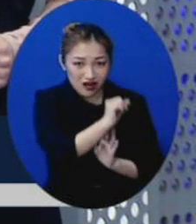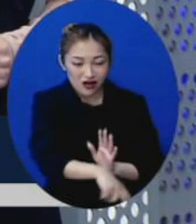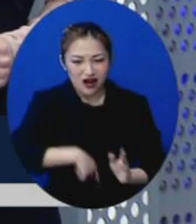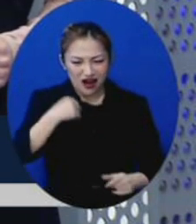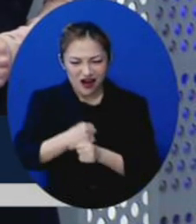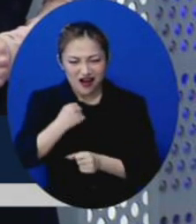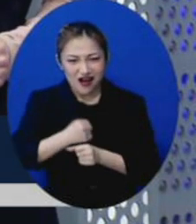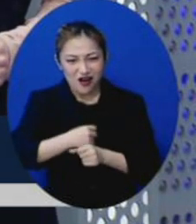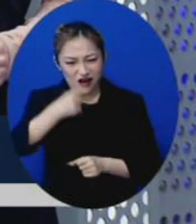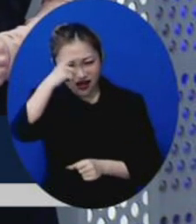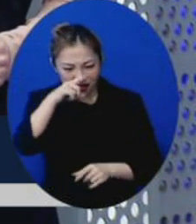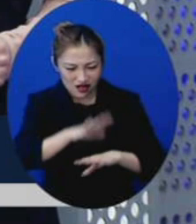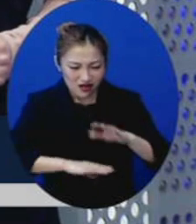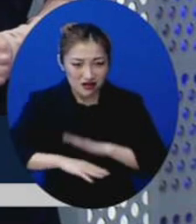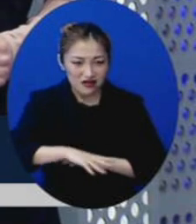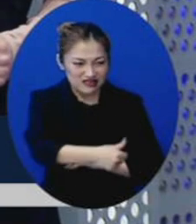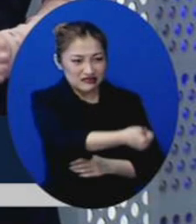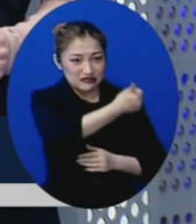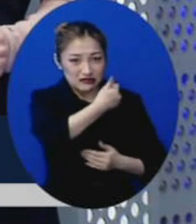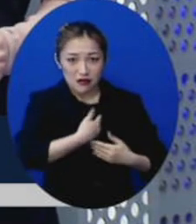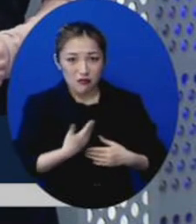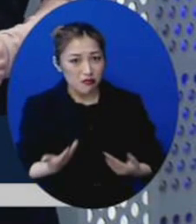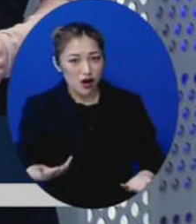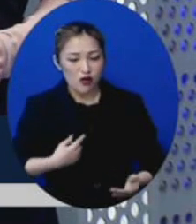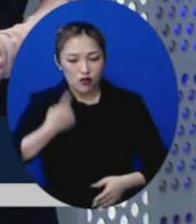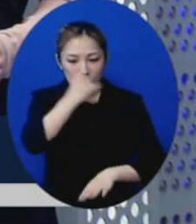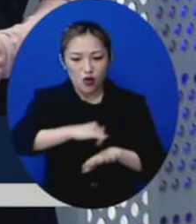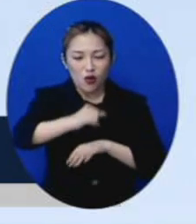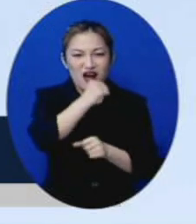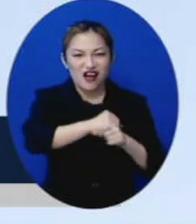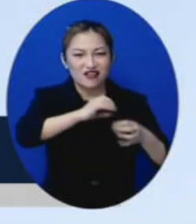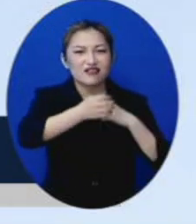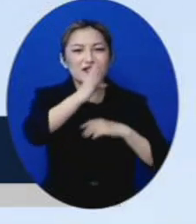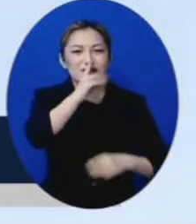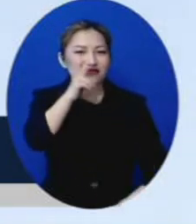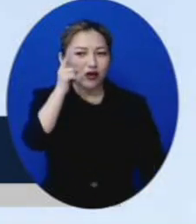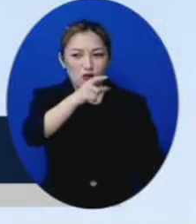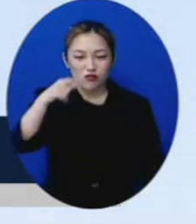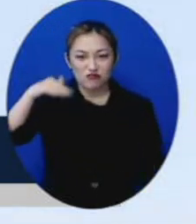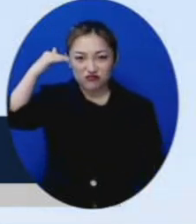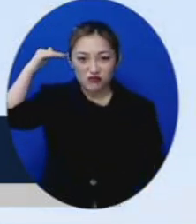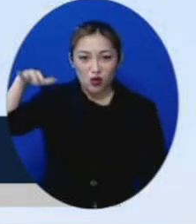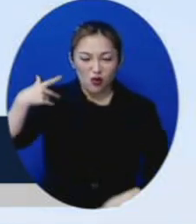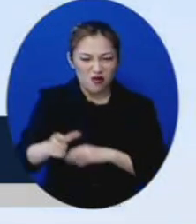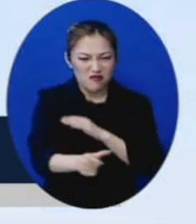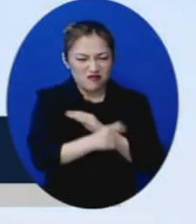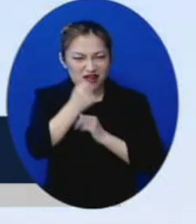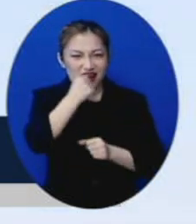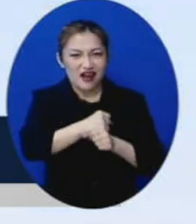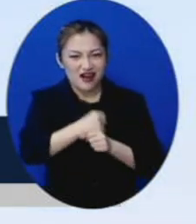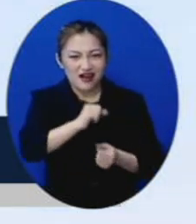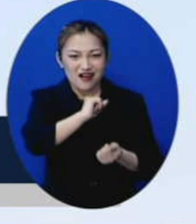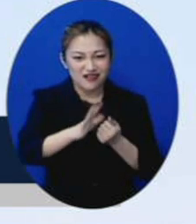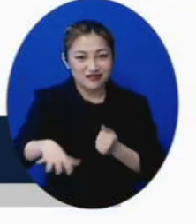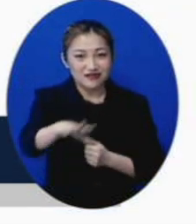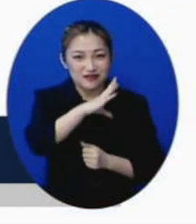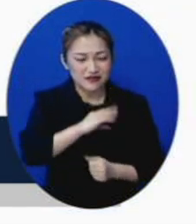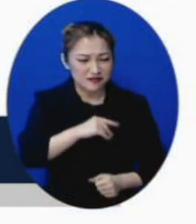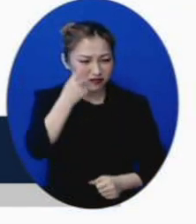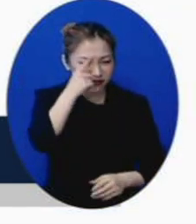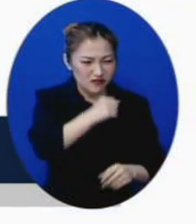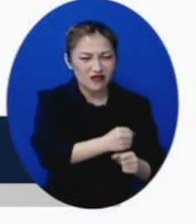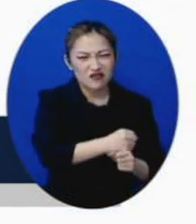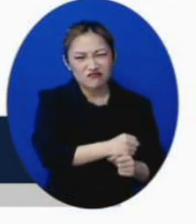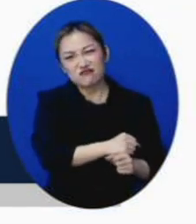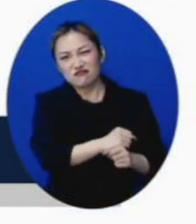хангалттай үнэлүүлж чадахгүй байгаагаас үүдэн Монгол улсын хөдөлмөр эрхлэх насны залуучууд болон мэрэгжлийн боловсон хүчин гадны улсыг зорин ажиллах нь